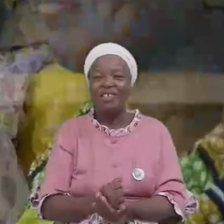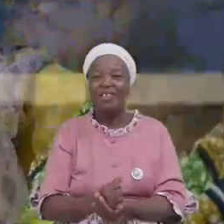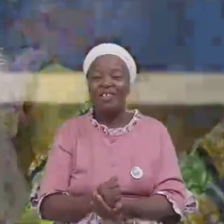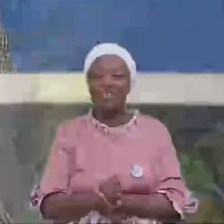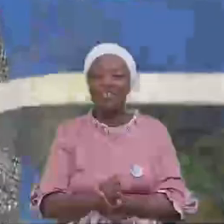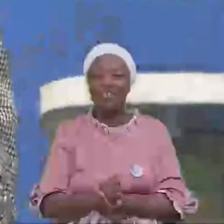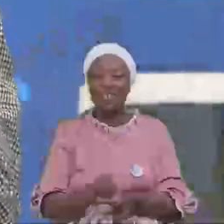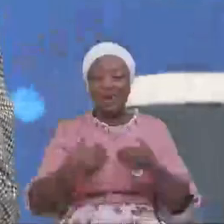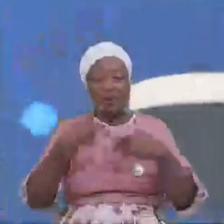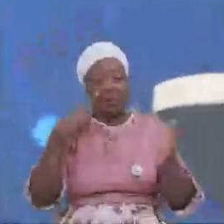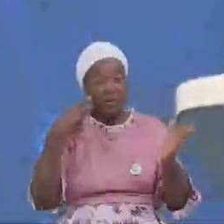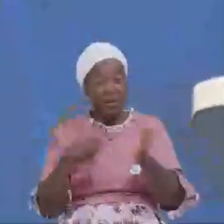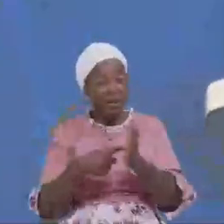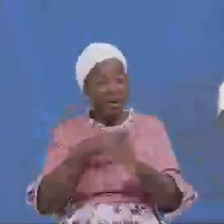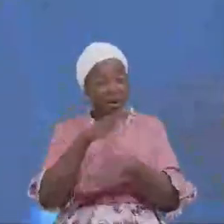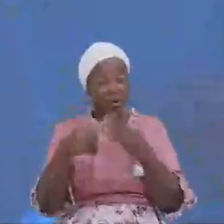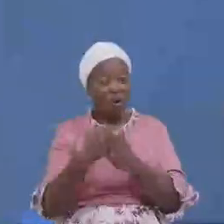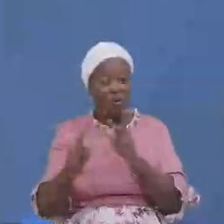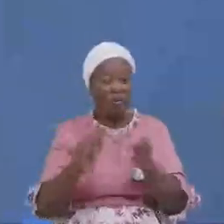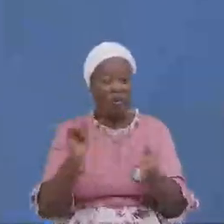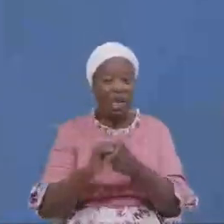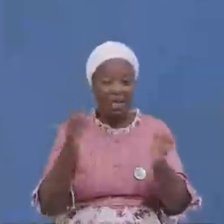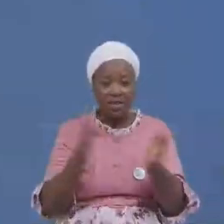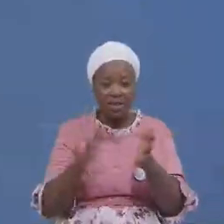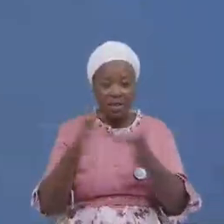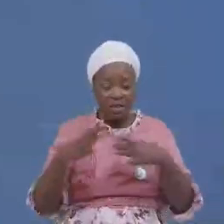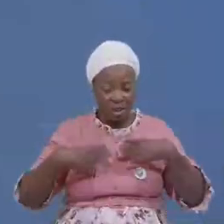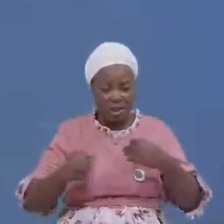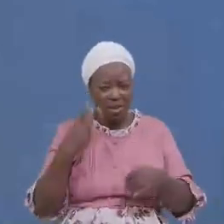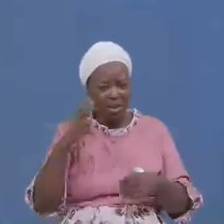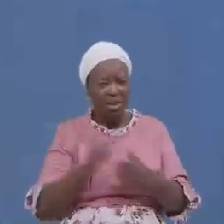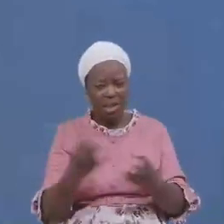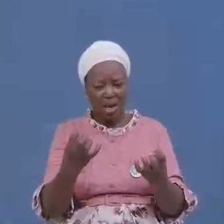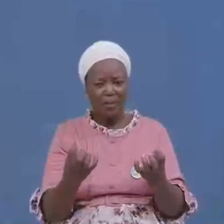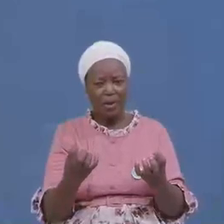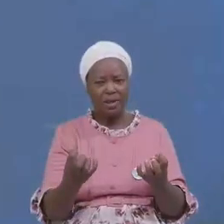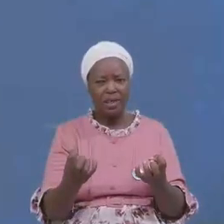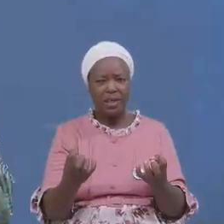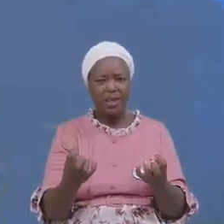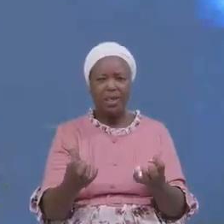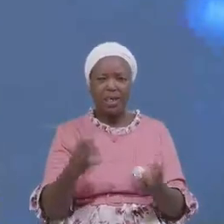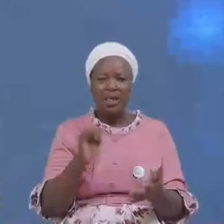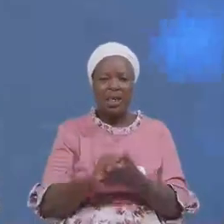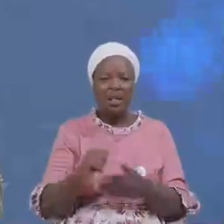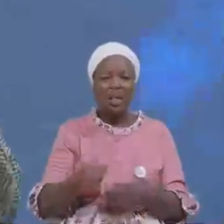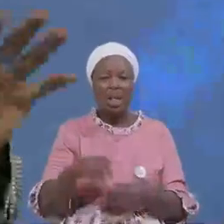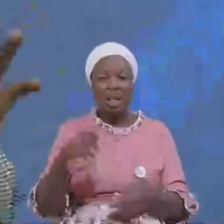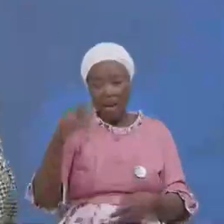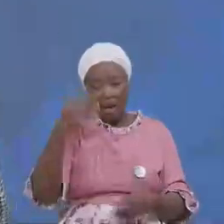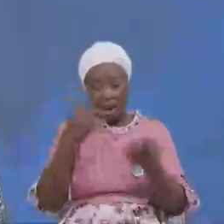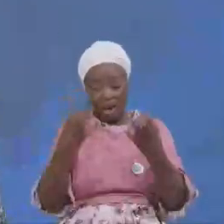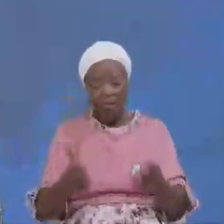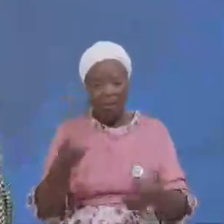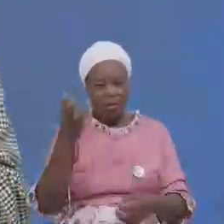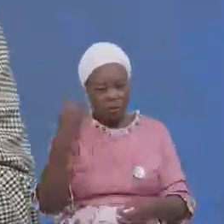Voyez tout cela que Jésus a guéri. Regardez le lépreux. Il était guéri. Combien a-t-il payé?